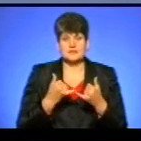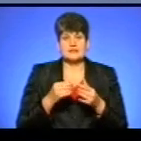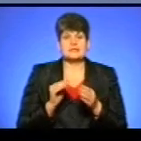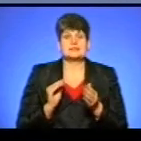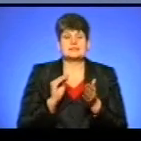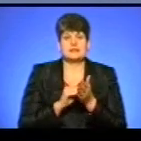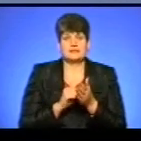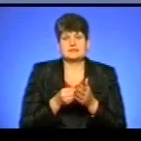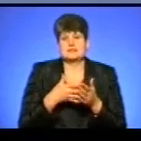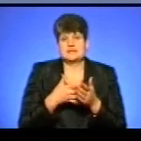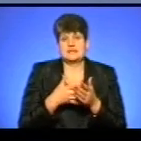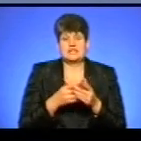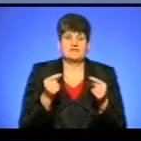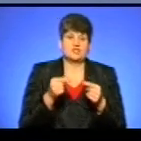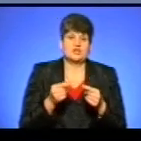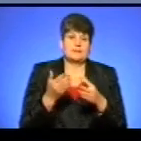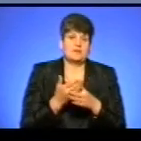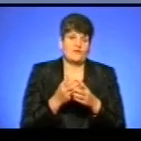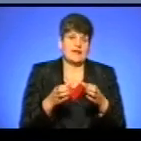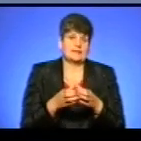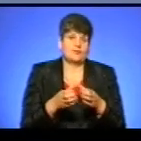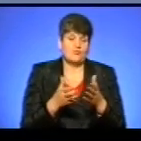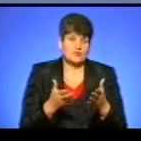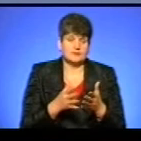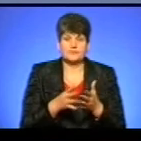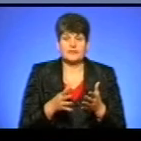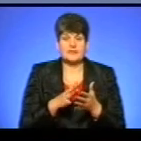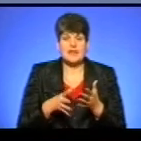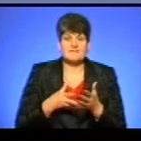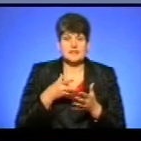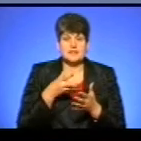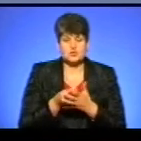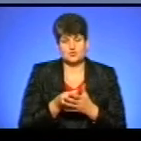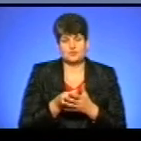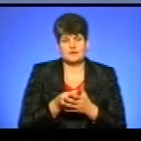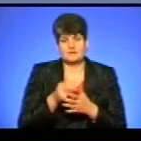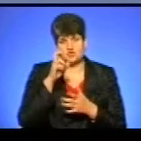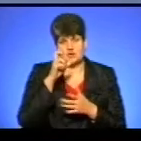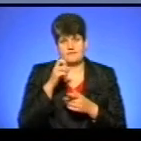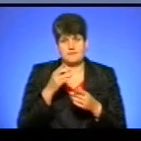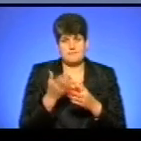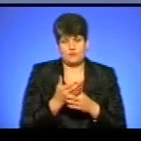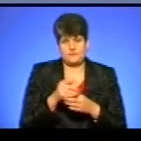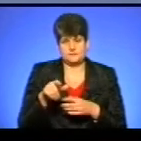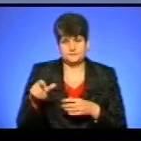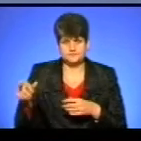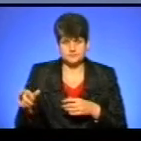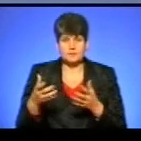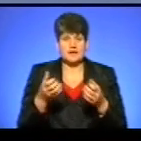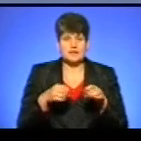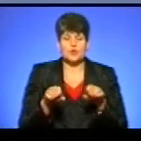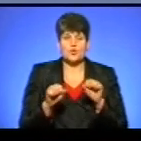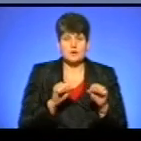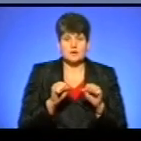тарифи на проїзд, визначати пільгові категорії, тому що не фінансує держава декілька років проїзд пільгового пасажира. Більше того, прийнято урядом постанову про